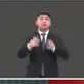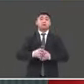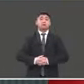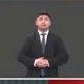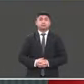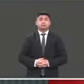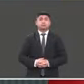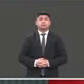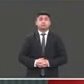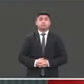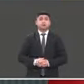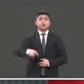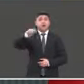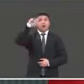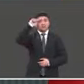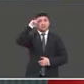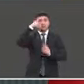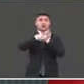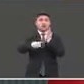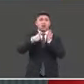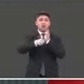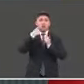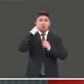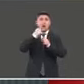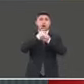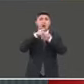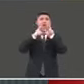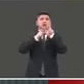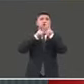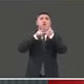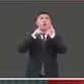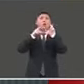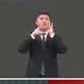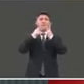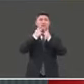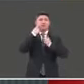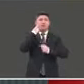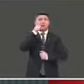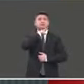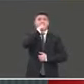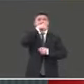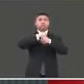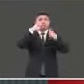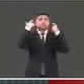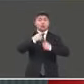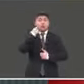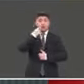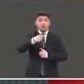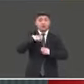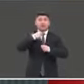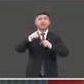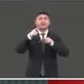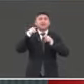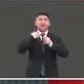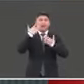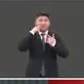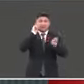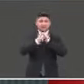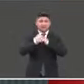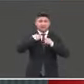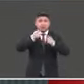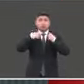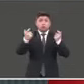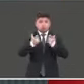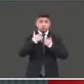Ah Kasım ayında Glass Co da yapılacak iklim değişikliği zirvesine kadar onay sürecini